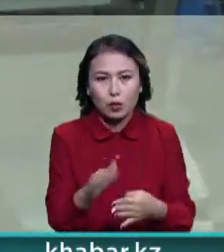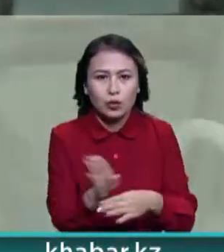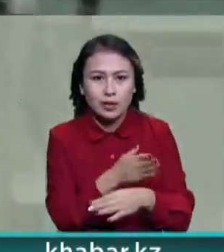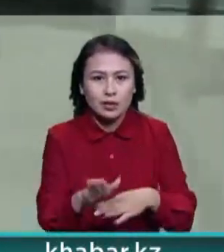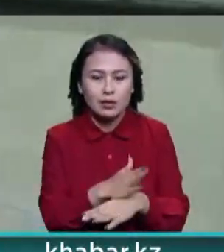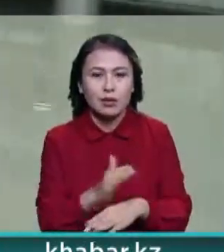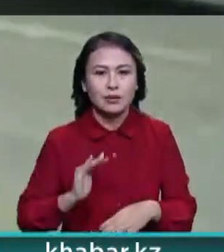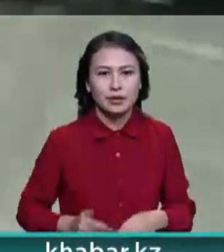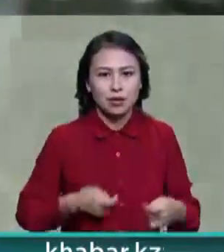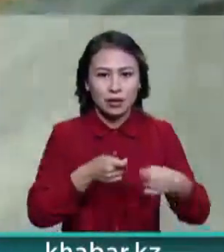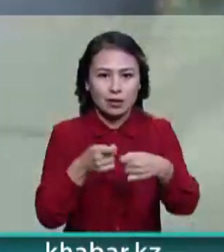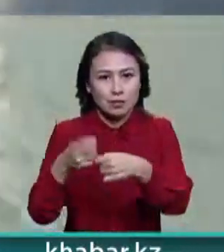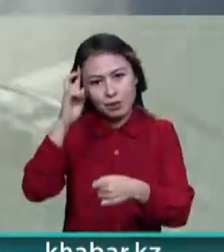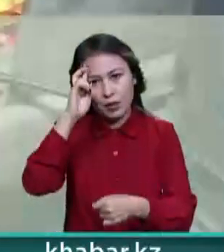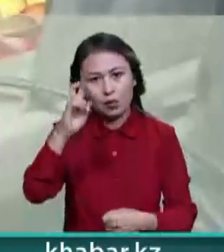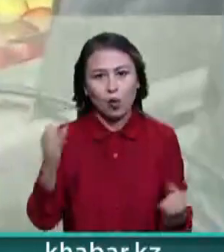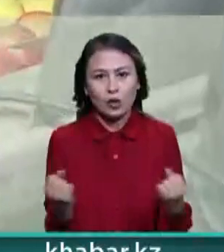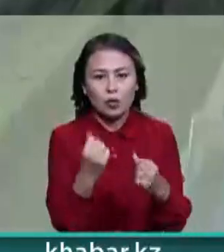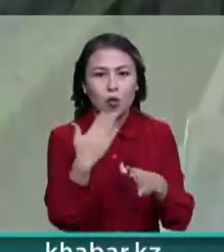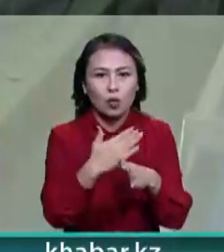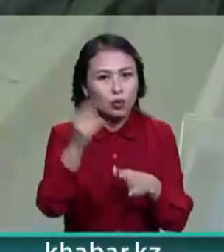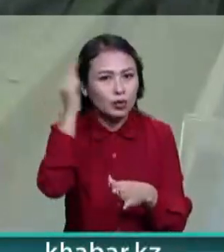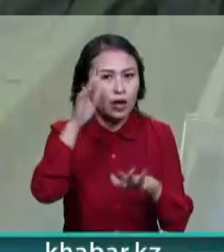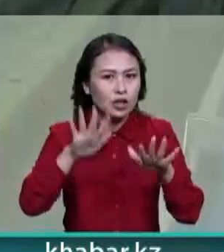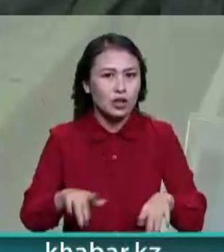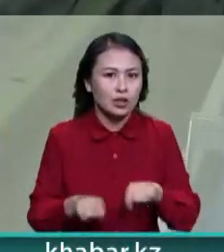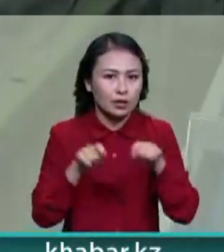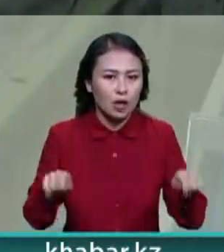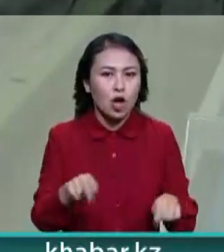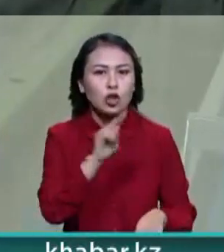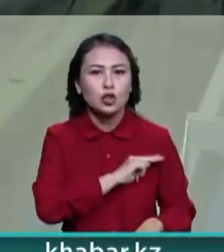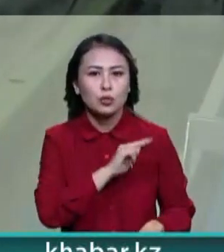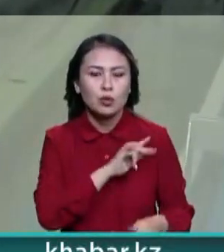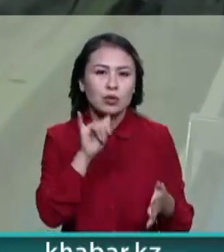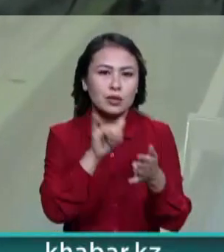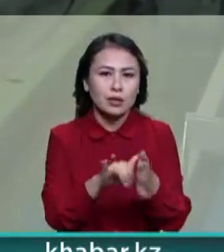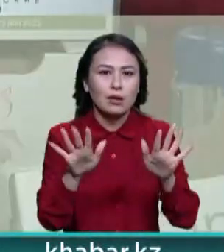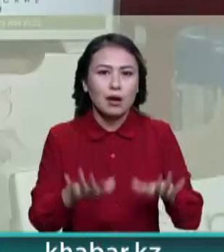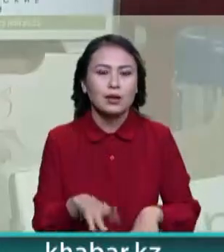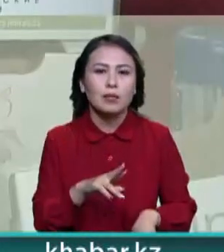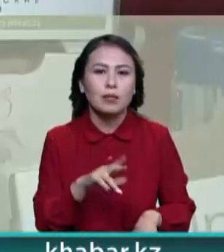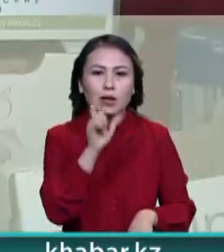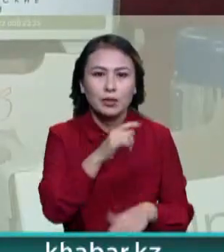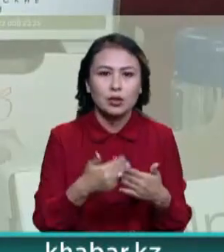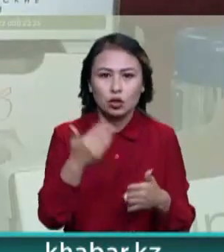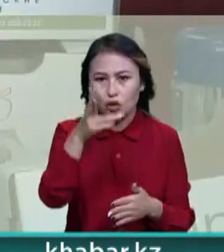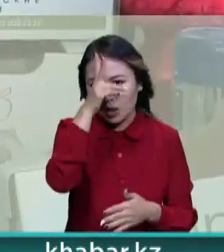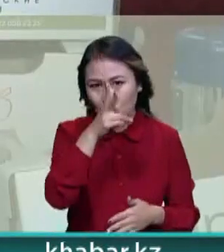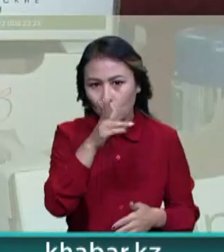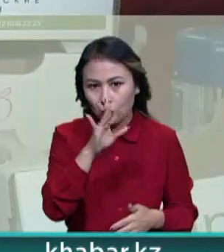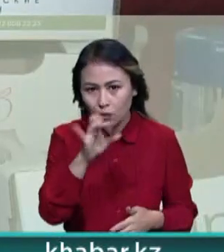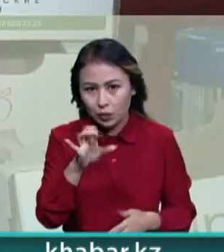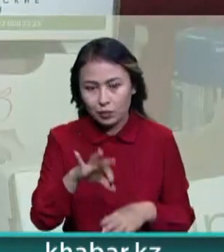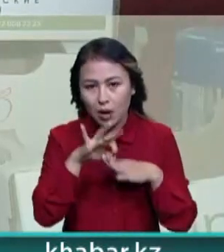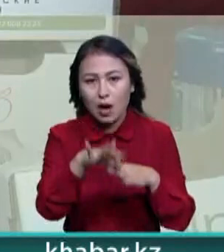Бұдан бөлек серіктестікте мемлекеттің қолдауымен арнайы оқу орны да ашылған. Жұмысқа орналасатын адам алдымен 3